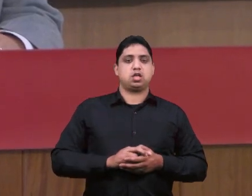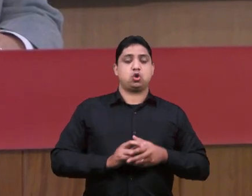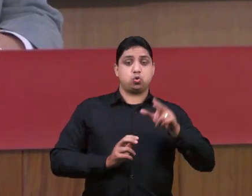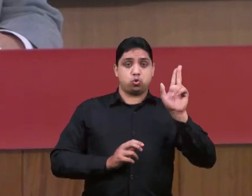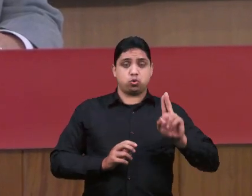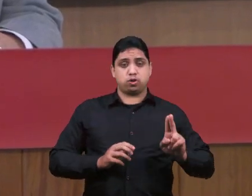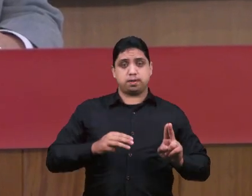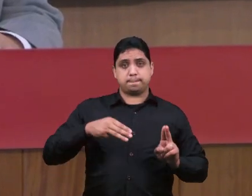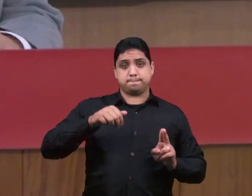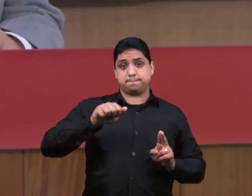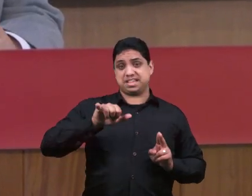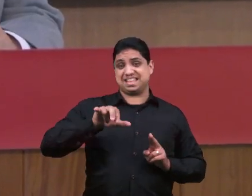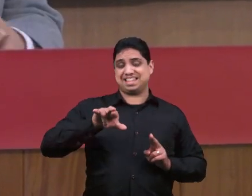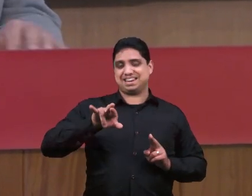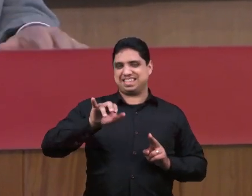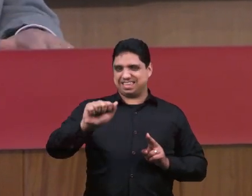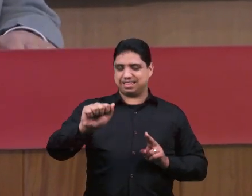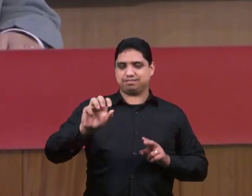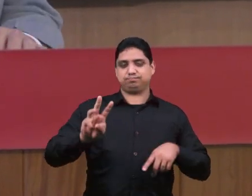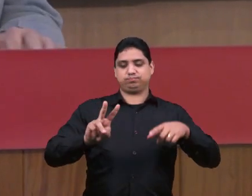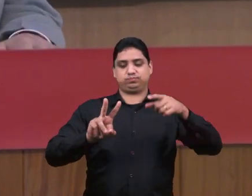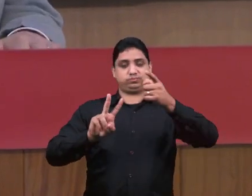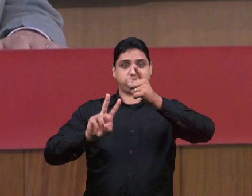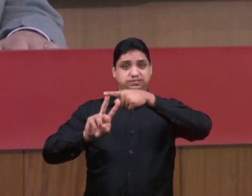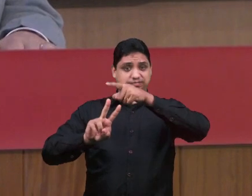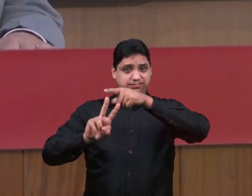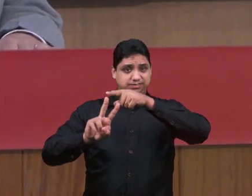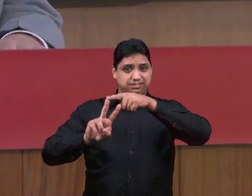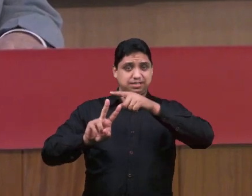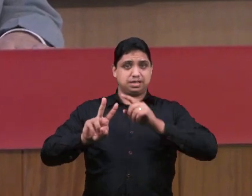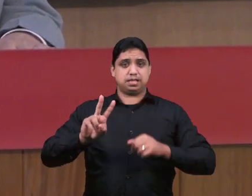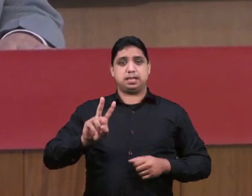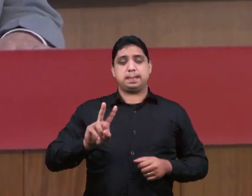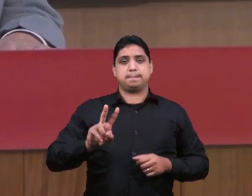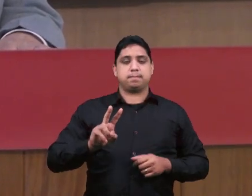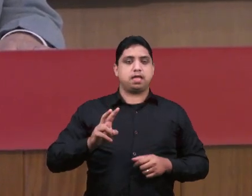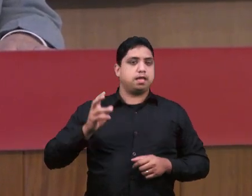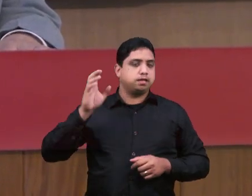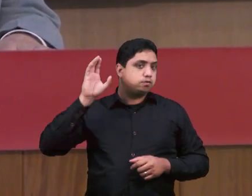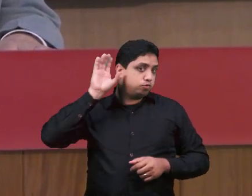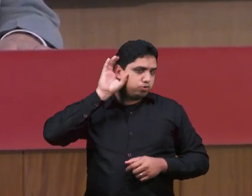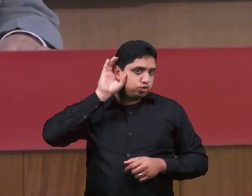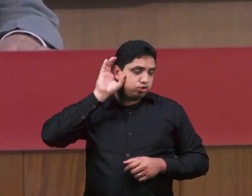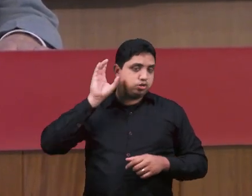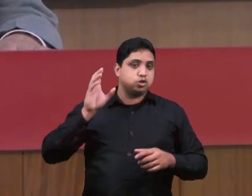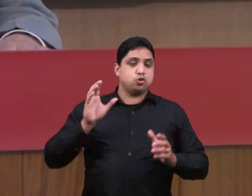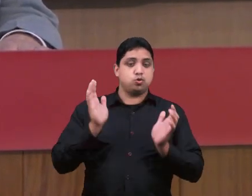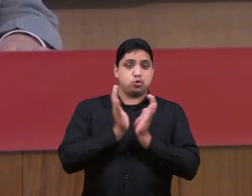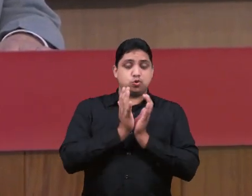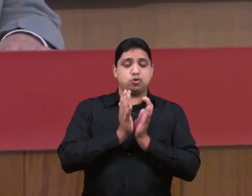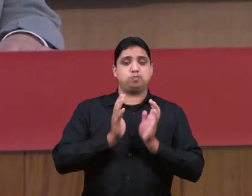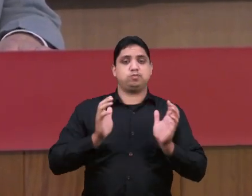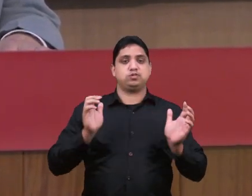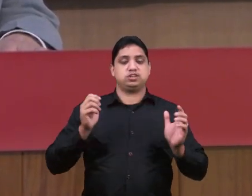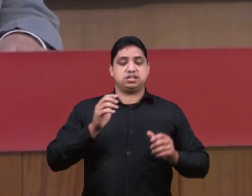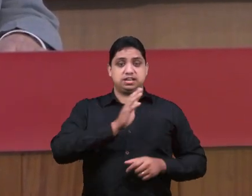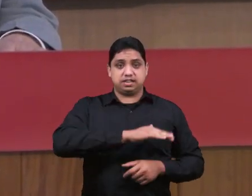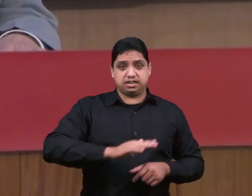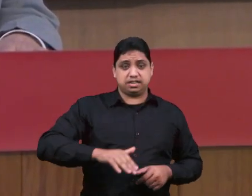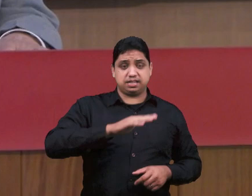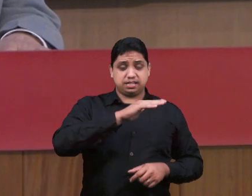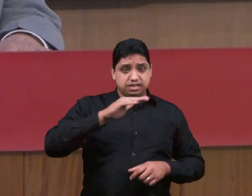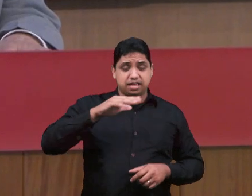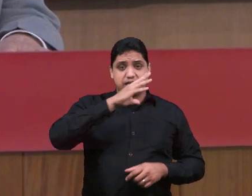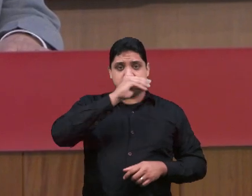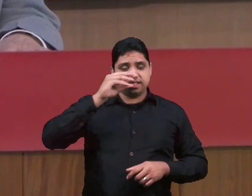sœur de l'Uruguay, c'est Maria Victoria. Et ensuite, nous passons à l'état de Mato Grosso au Brésil. Un groupe de